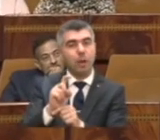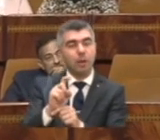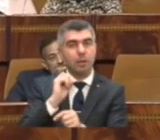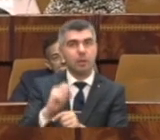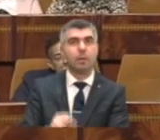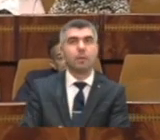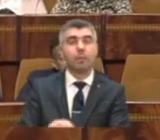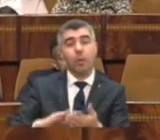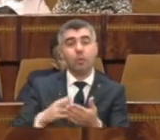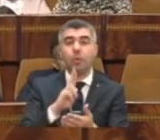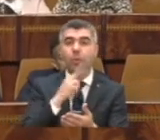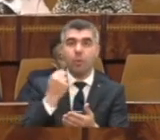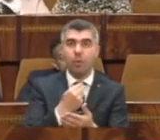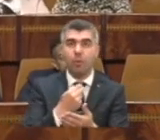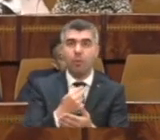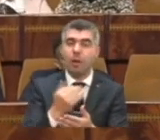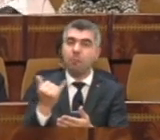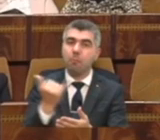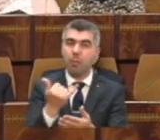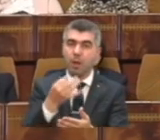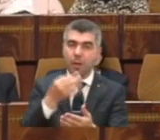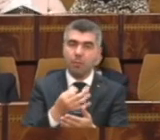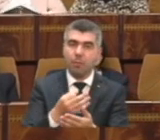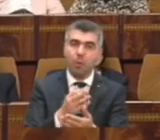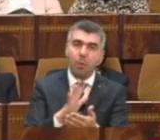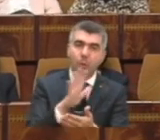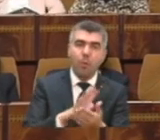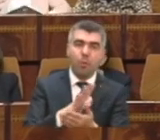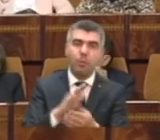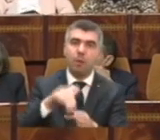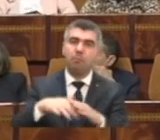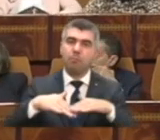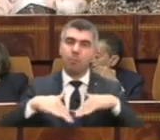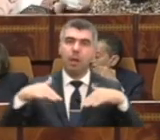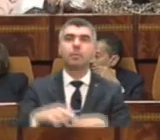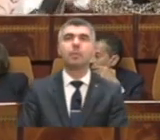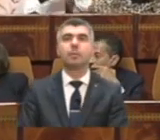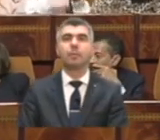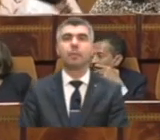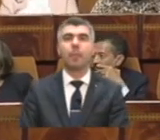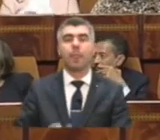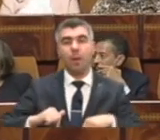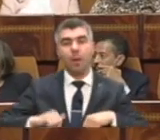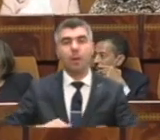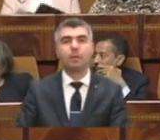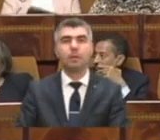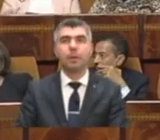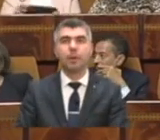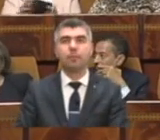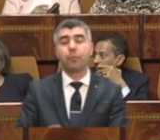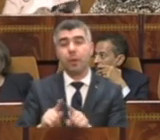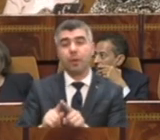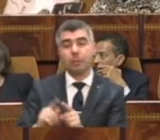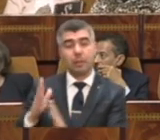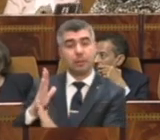على أن الحكومة تعطي أهمية خاصة للمؤسسة التشريعية. سيدة الوزيرة، منذ